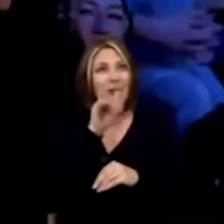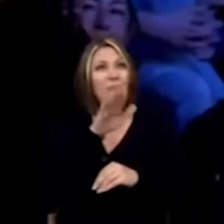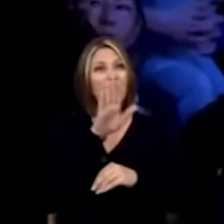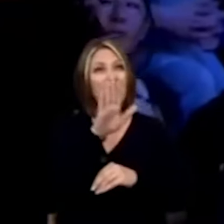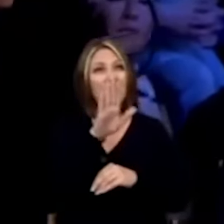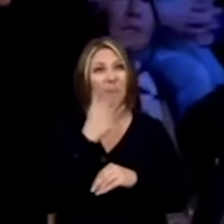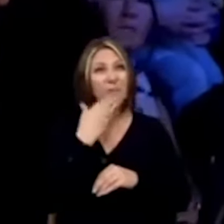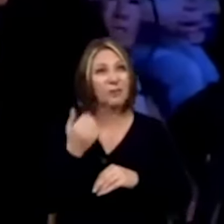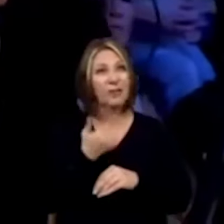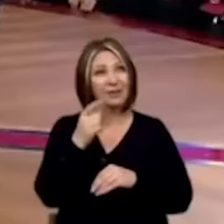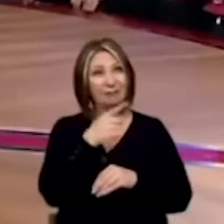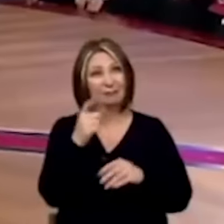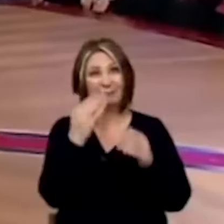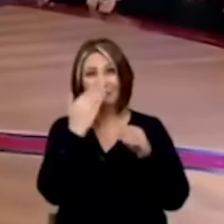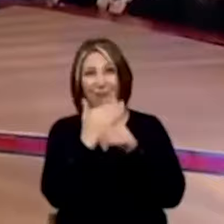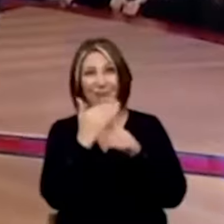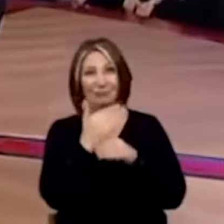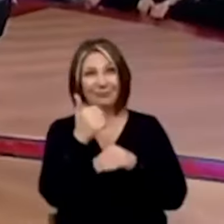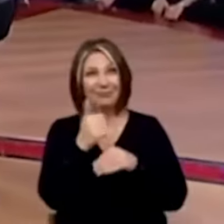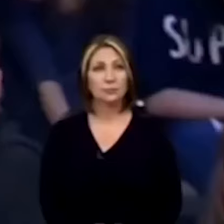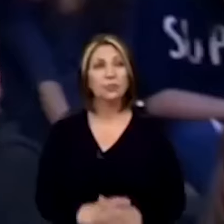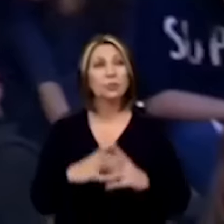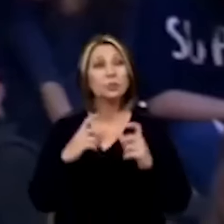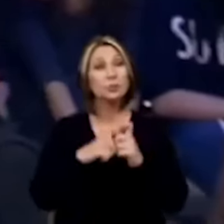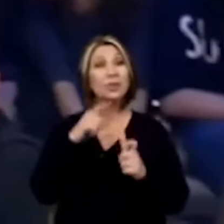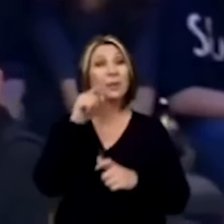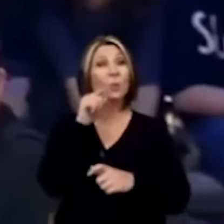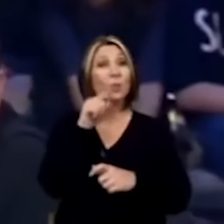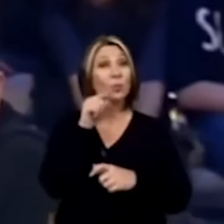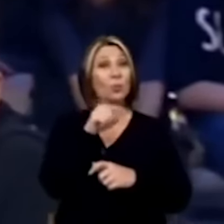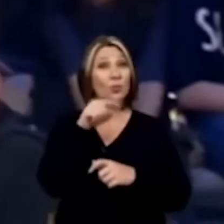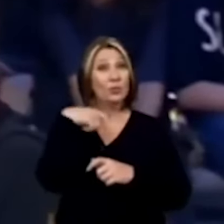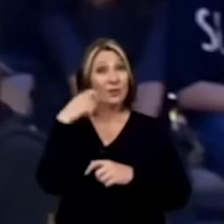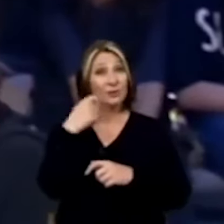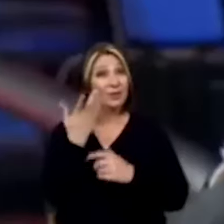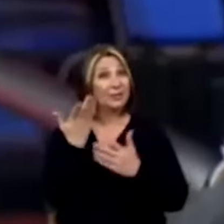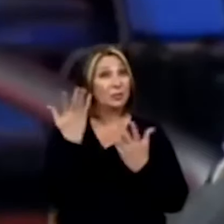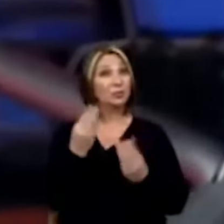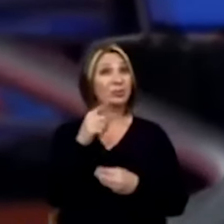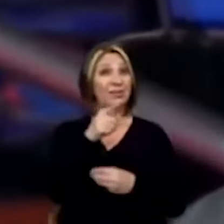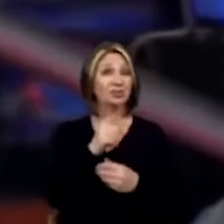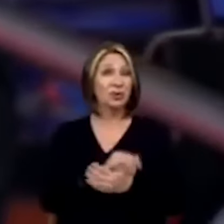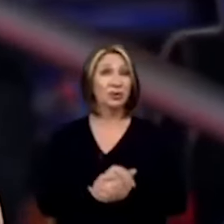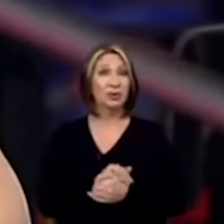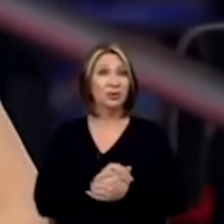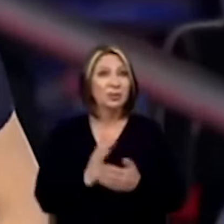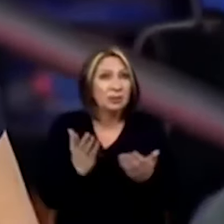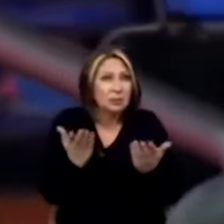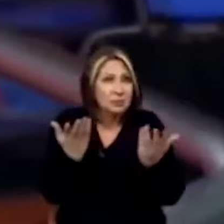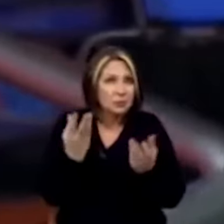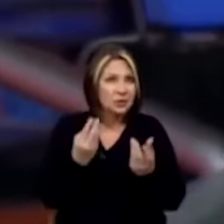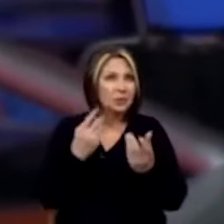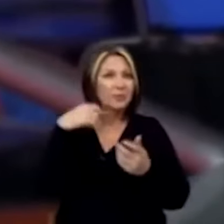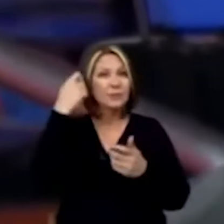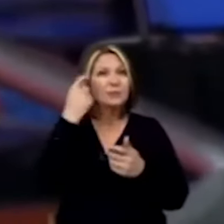gelme. Çok yakışınız Reyhan'la. Evet. Bu film nasıl olacak sence? Nasıl nasıl olacak? Bir